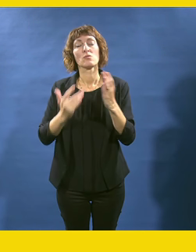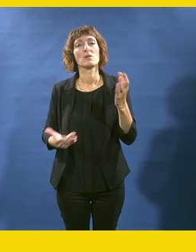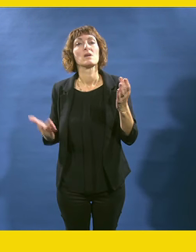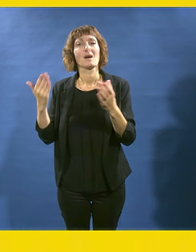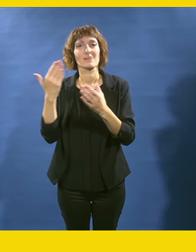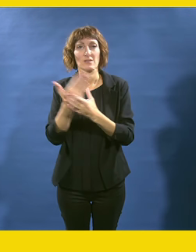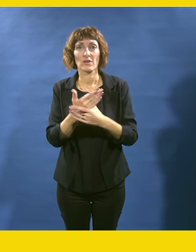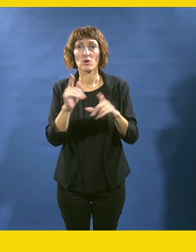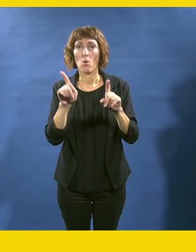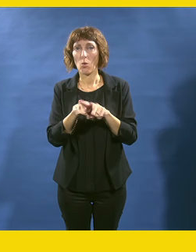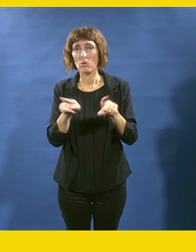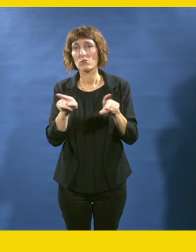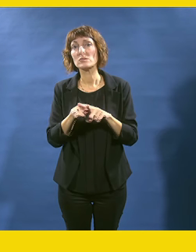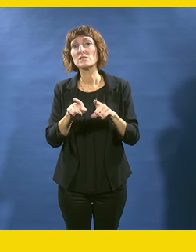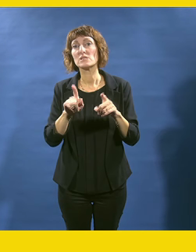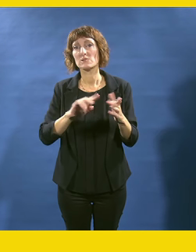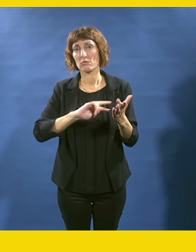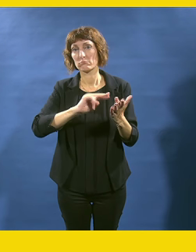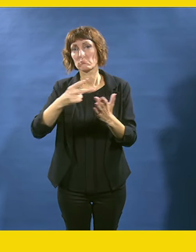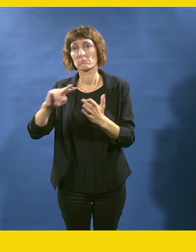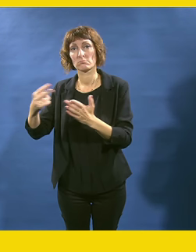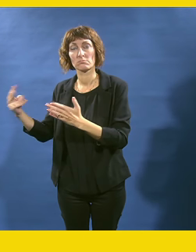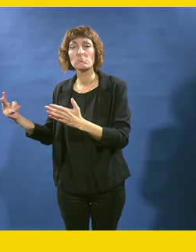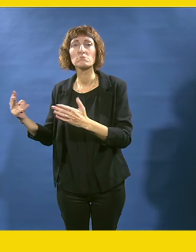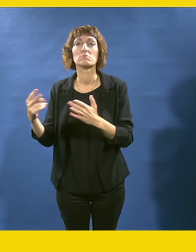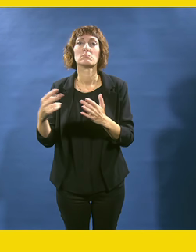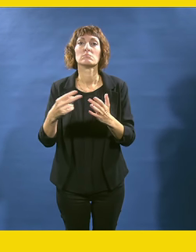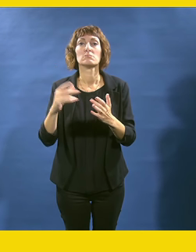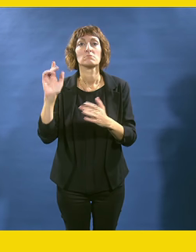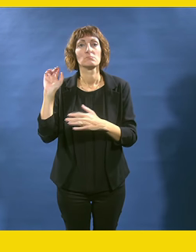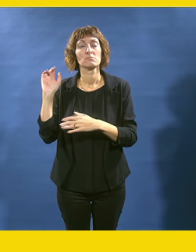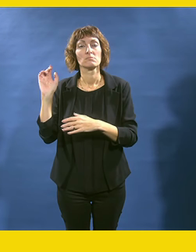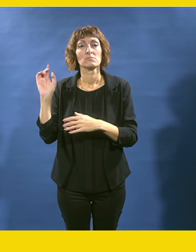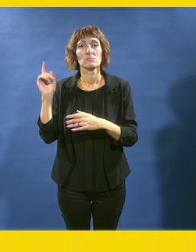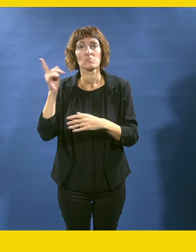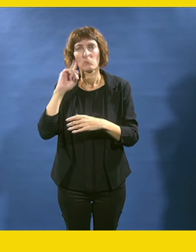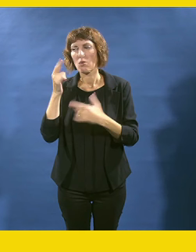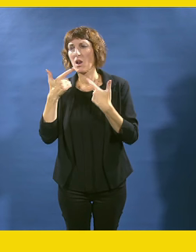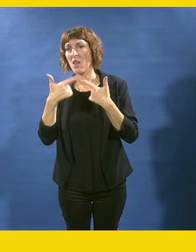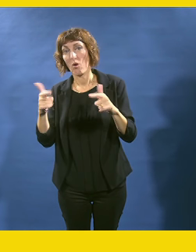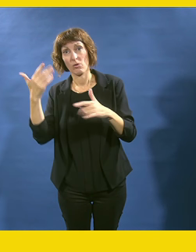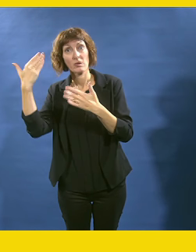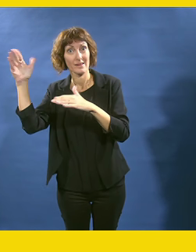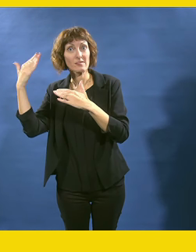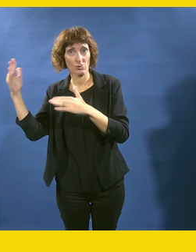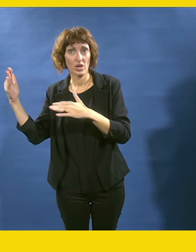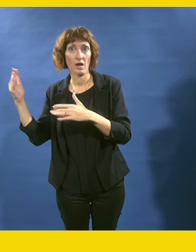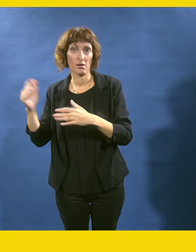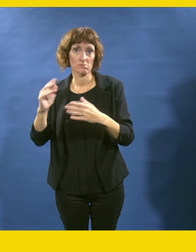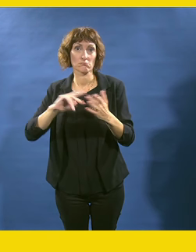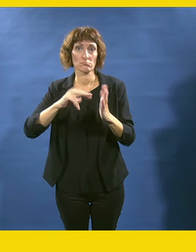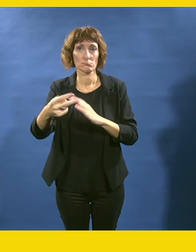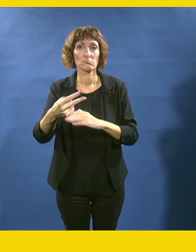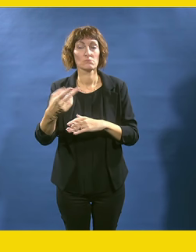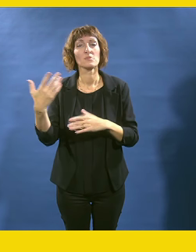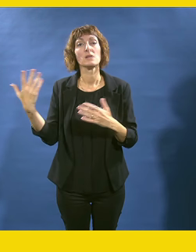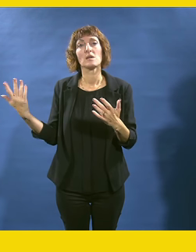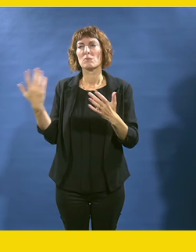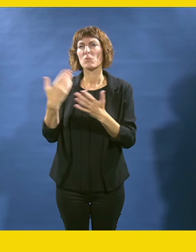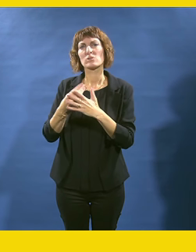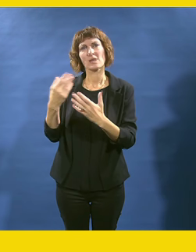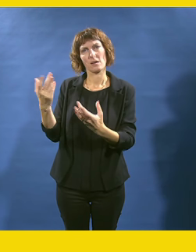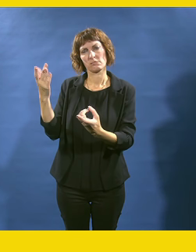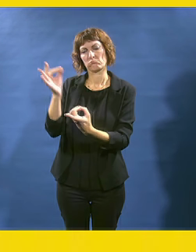seront également disponibles à la traduction, puisqu'on aura des interventions en langue étrangère. Il faut pour ça que vous